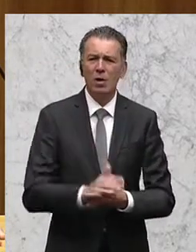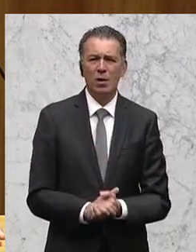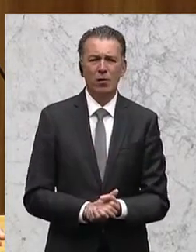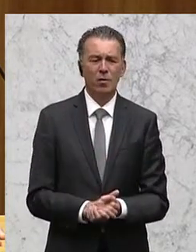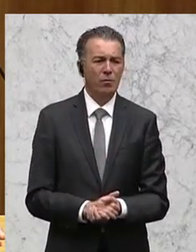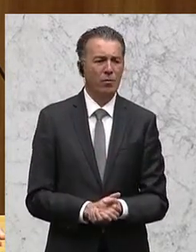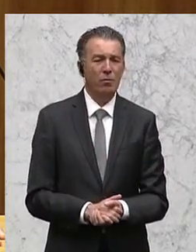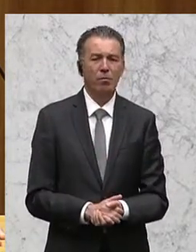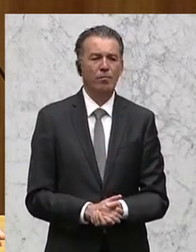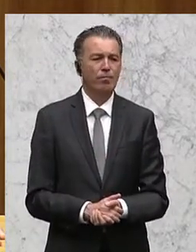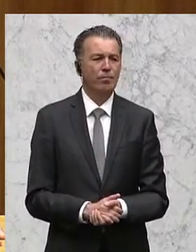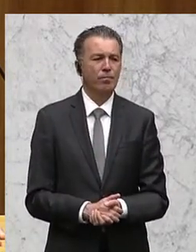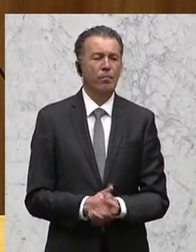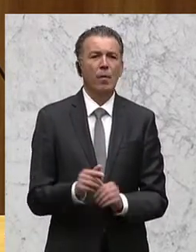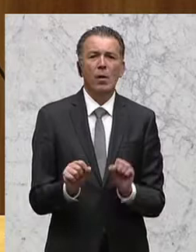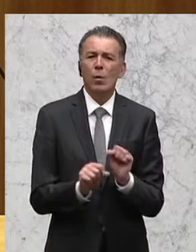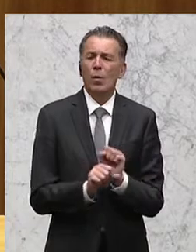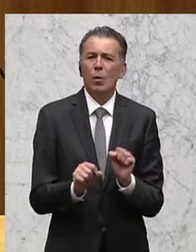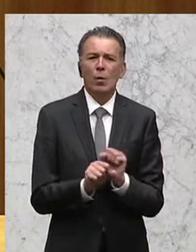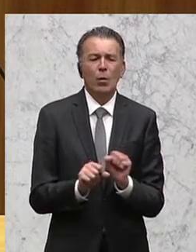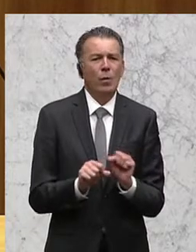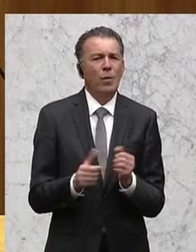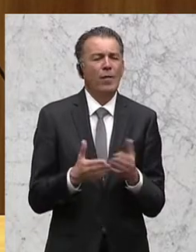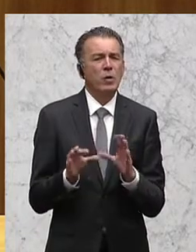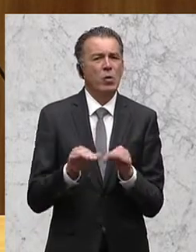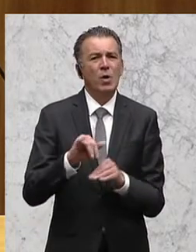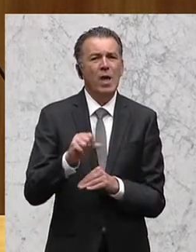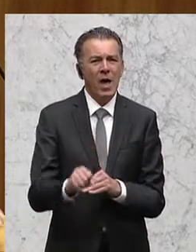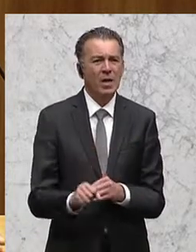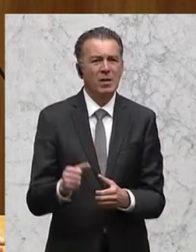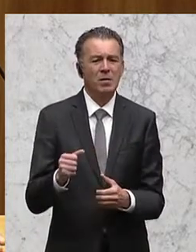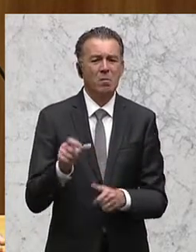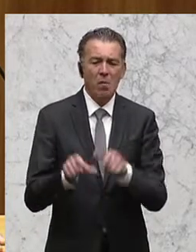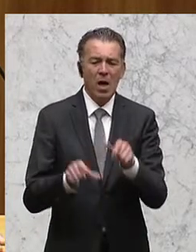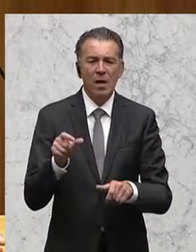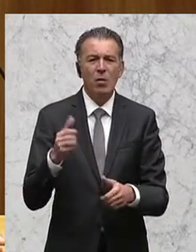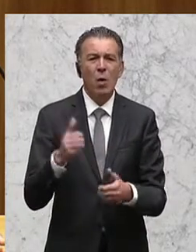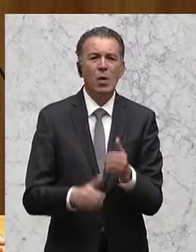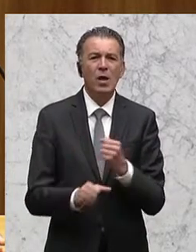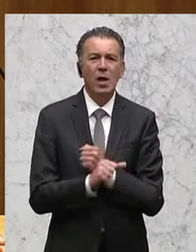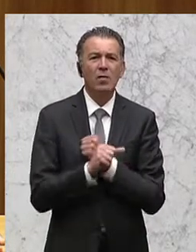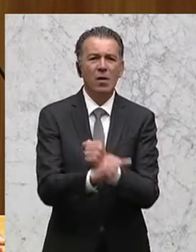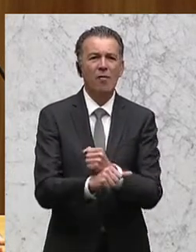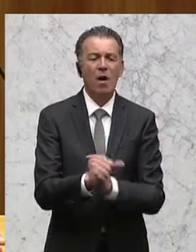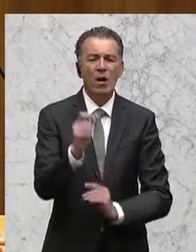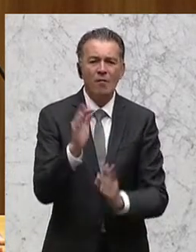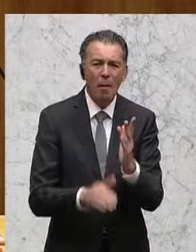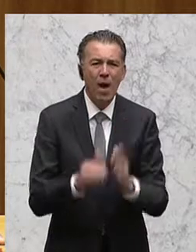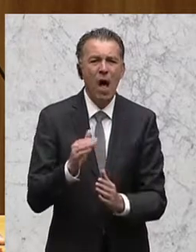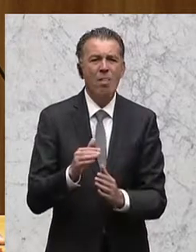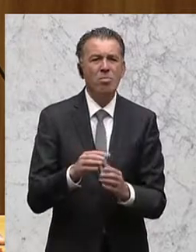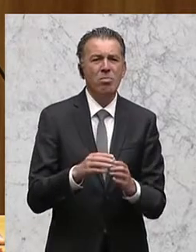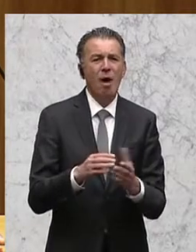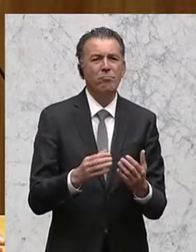bis hin zu den gräueltaten des sees wo kriegsgefangene verbrannt werden ertränkt werden ihnen die kehle